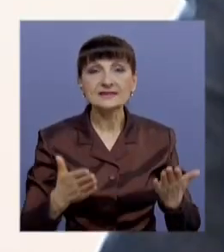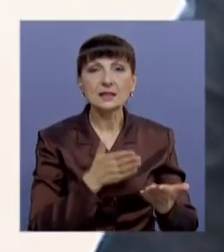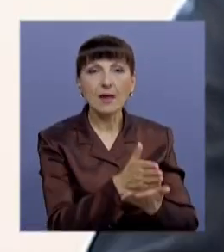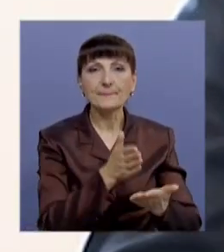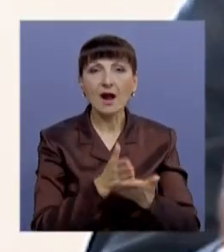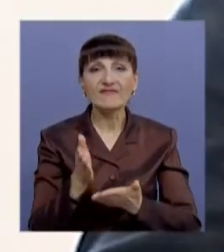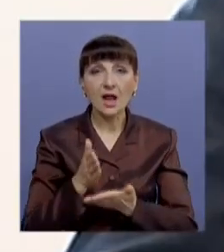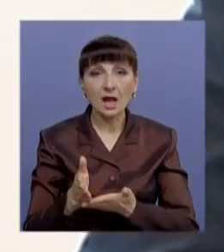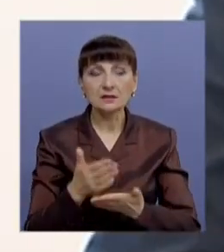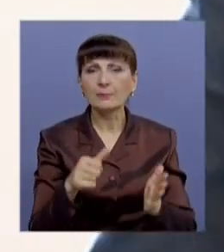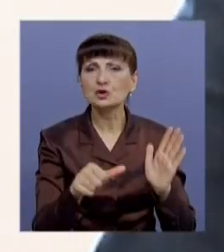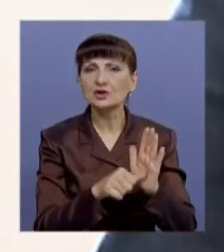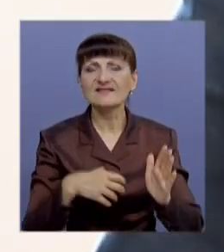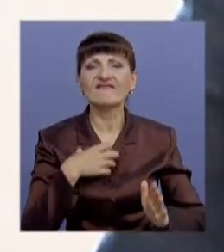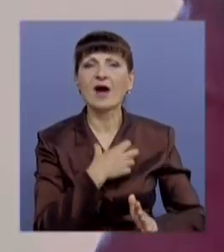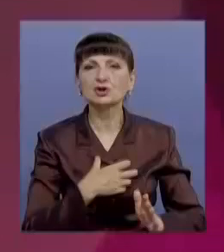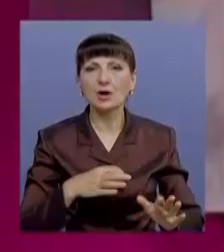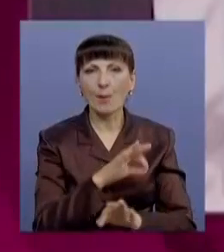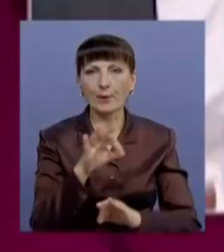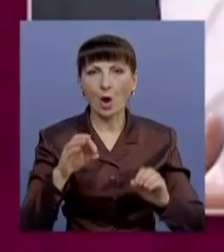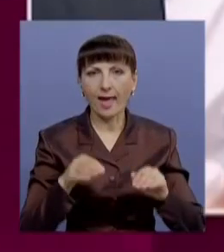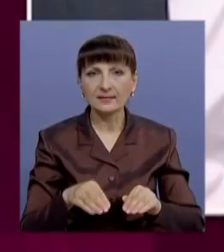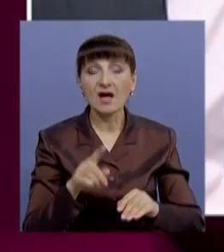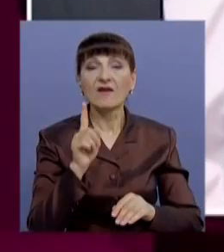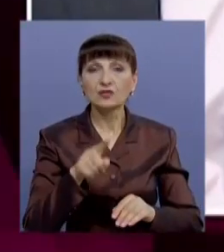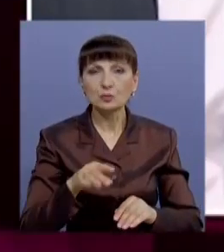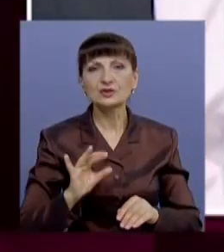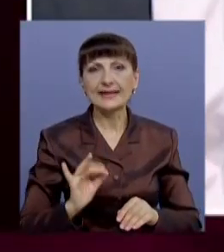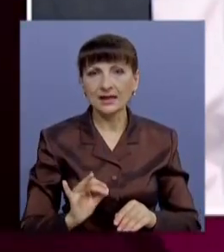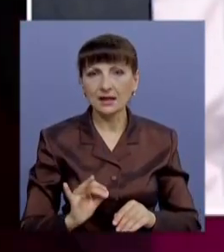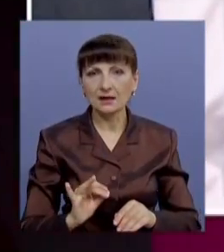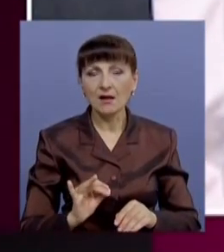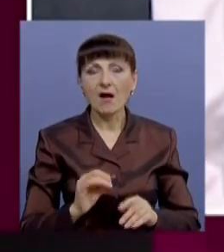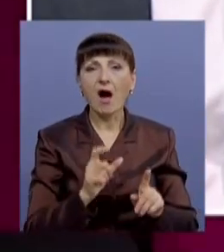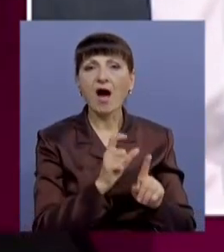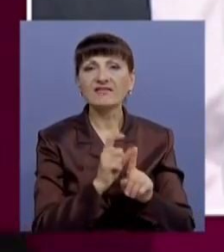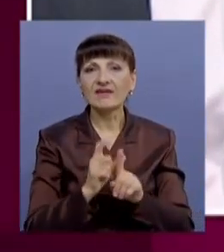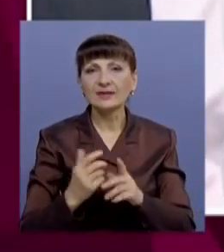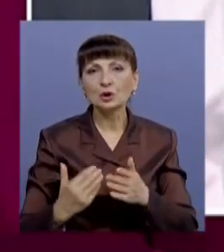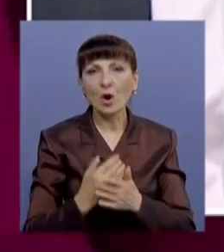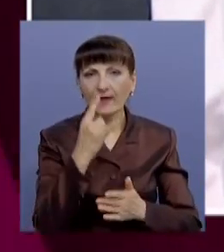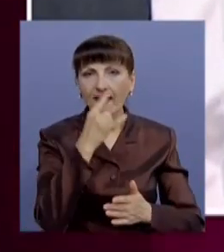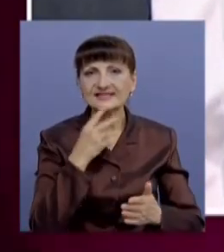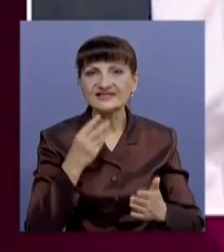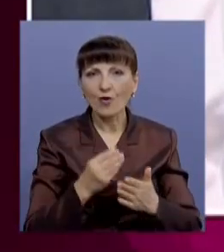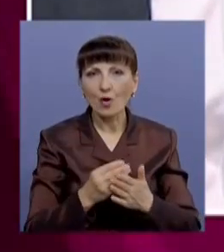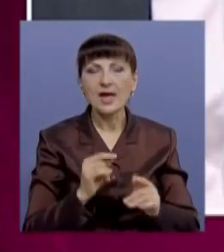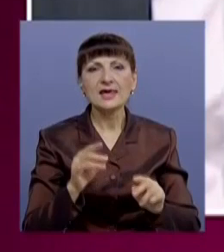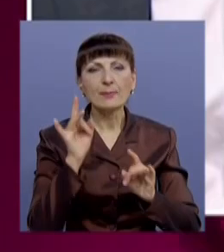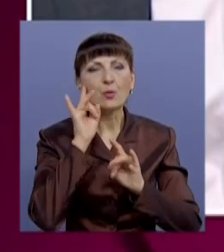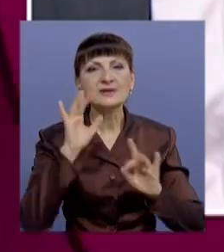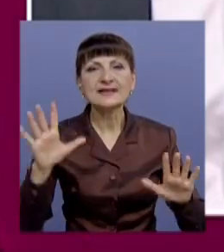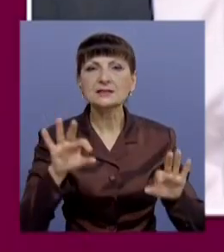в частности, там 6 важных больших проектов. В том числе это и алфавит наш, и популяризация